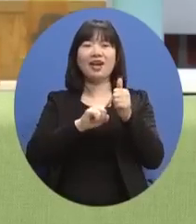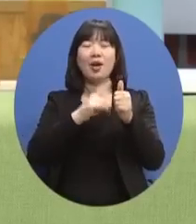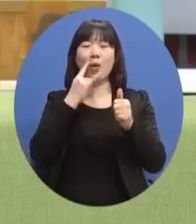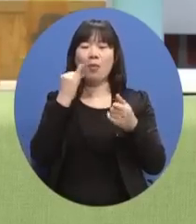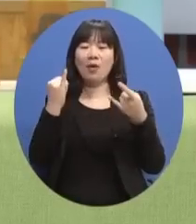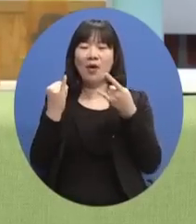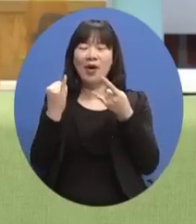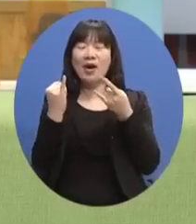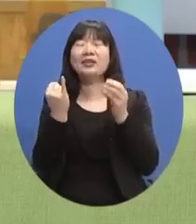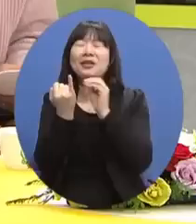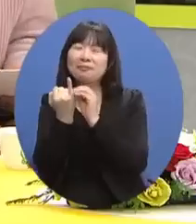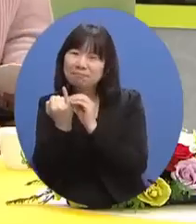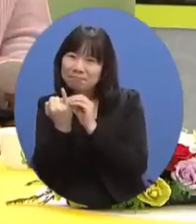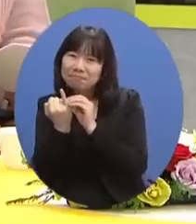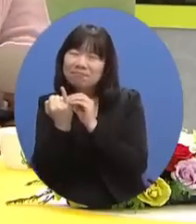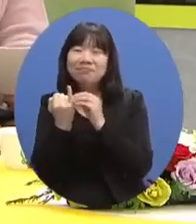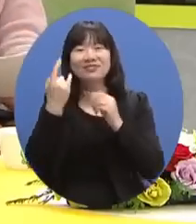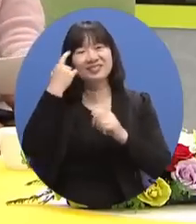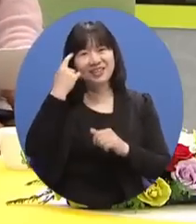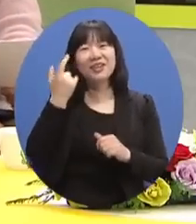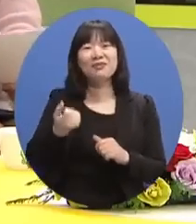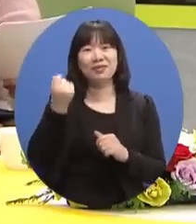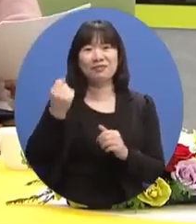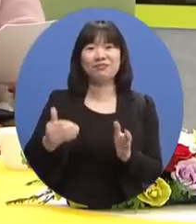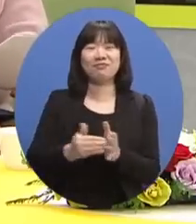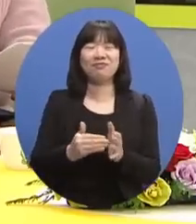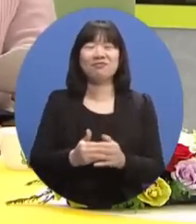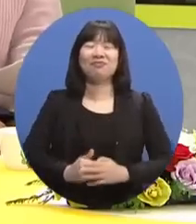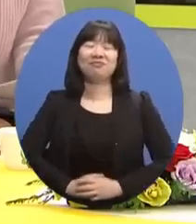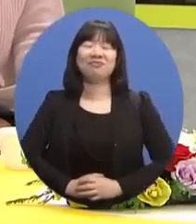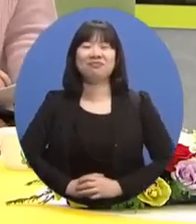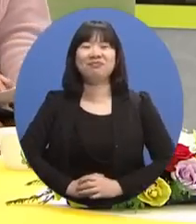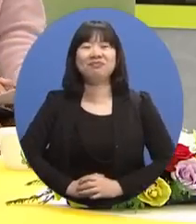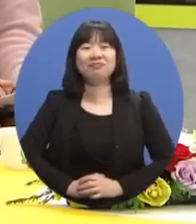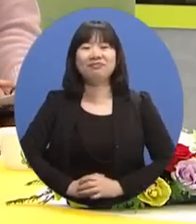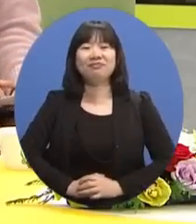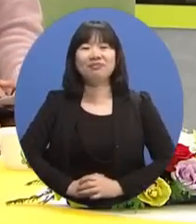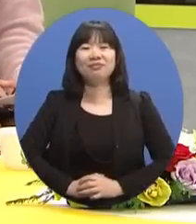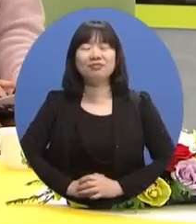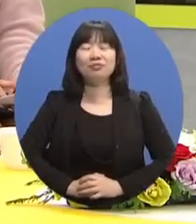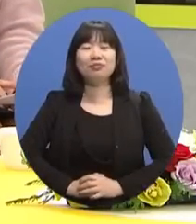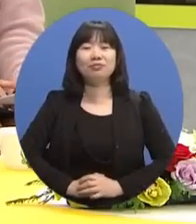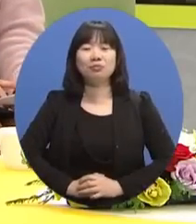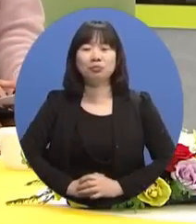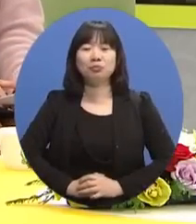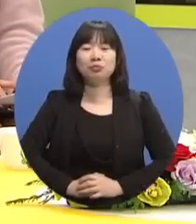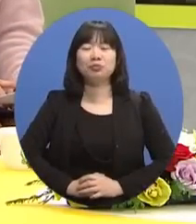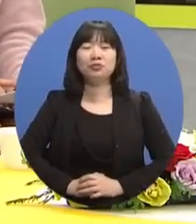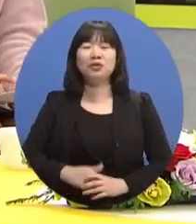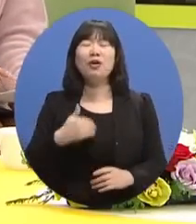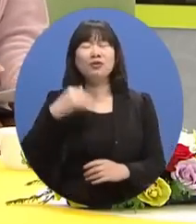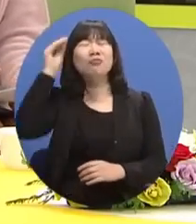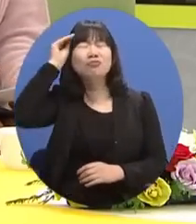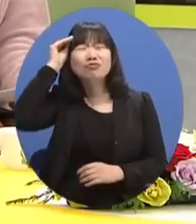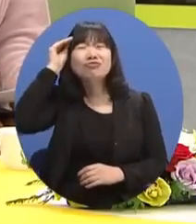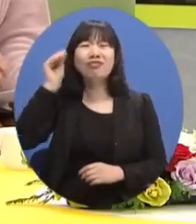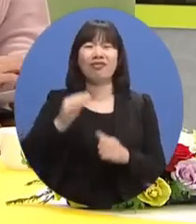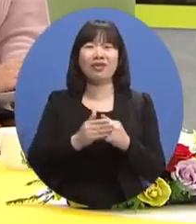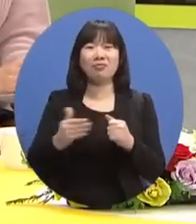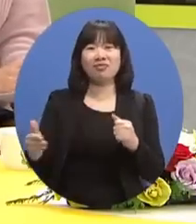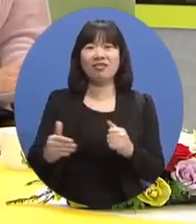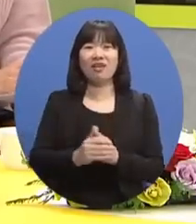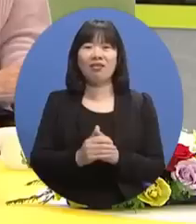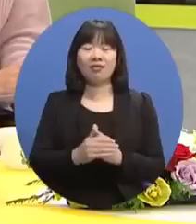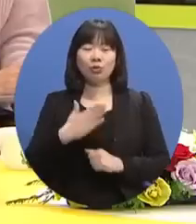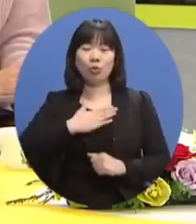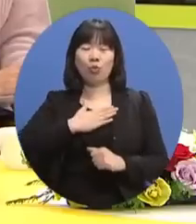엄마한테 달라붙는 거 이렇게 생각하시면 되죠. 아 그래요. 네. 아 전 저 좀 무지하잖아요. 네, 이런 부분에 대해서